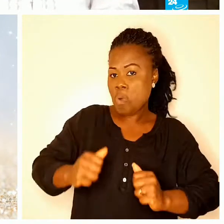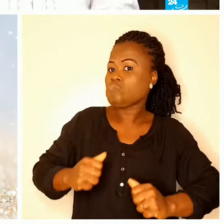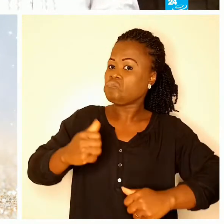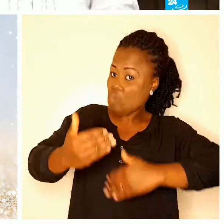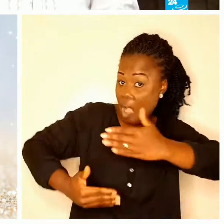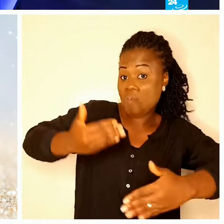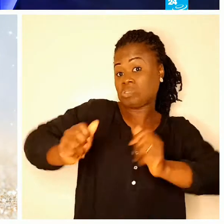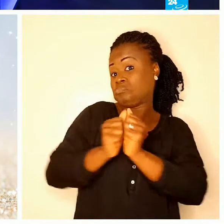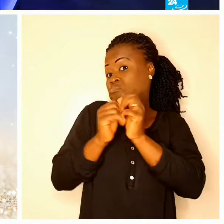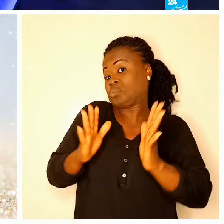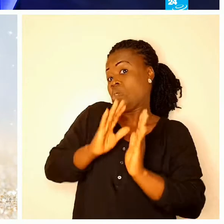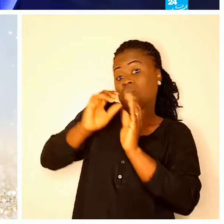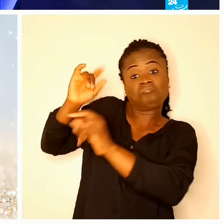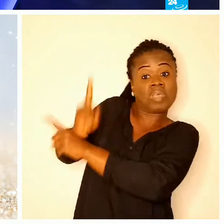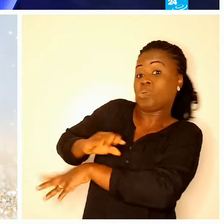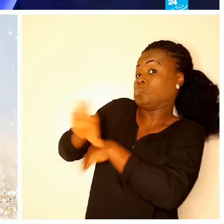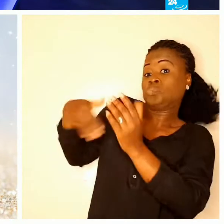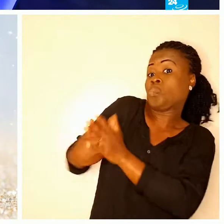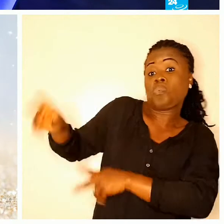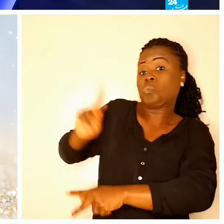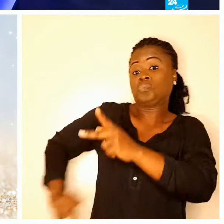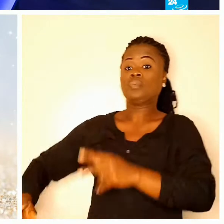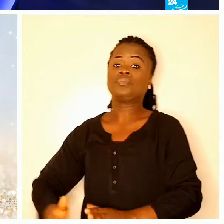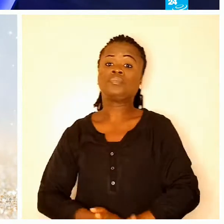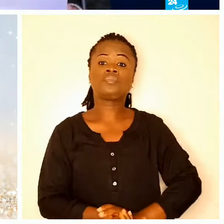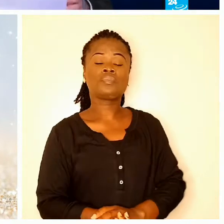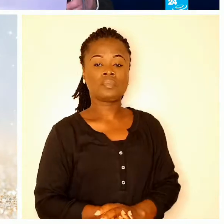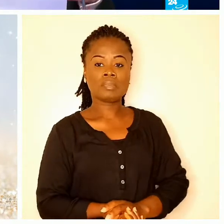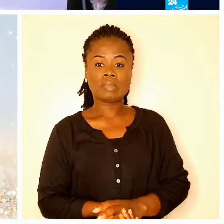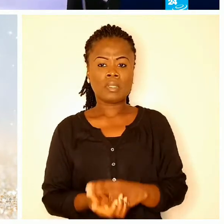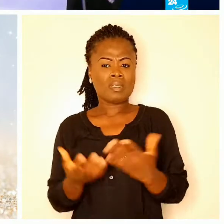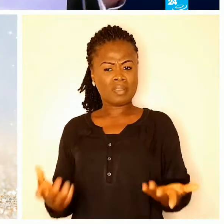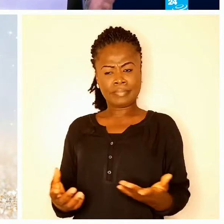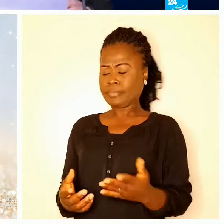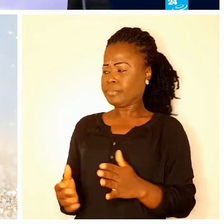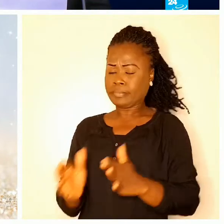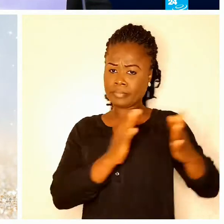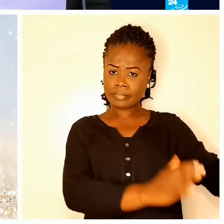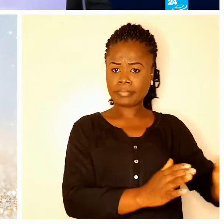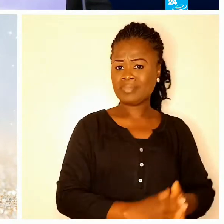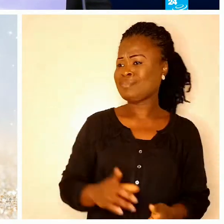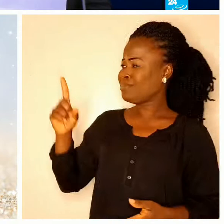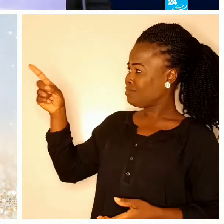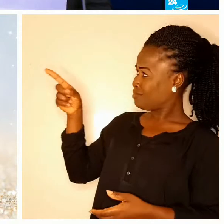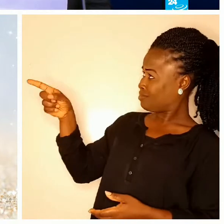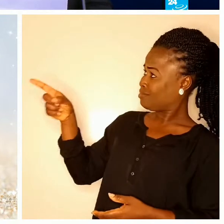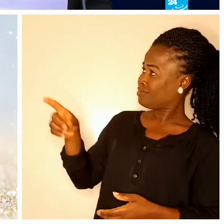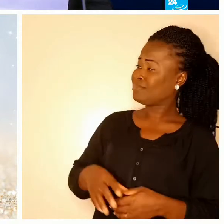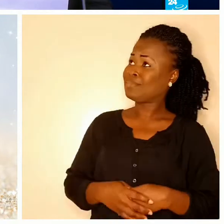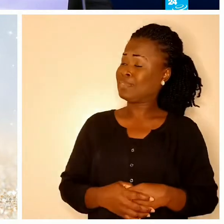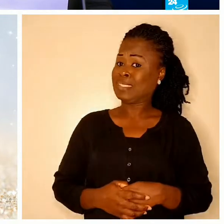total. Monsieur le Président, vous menez une campagne très importante pour l'allègement, voire l'annulation de la dette